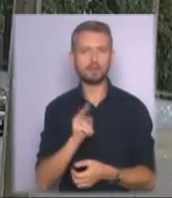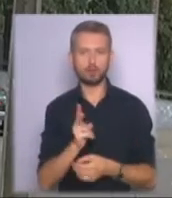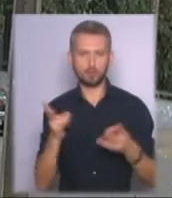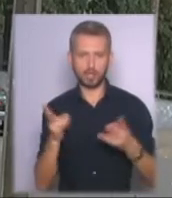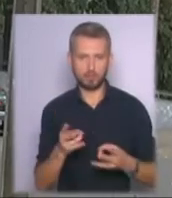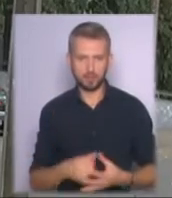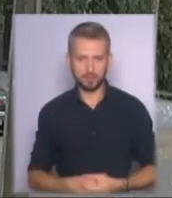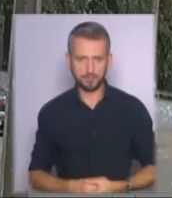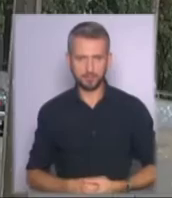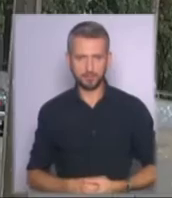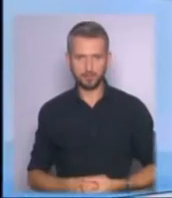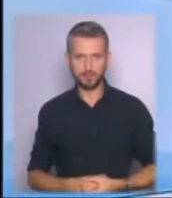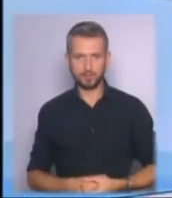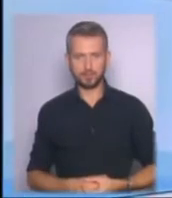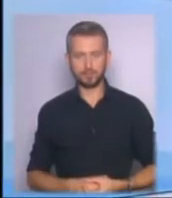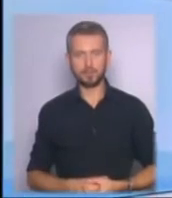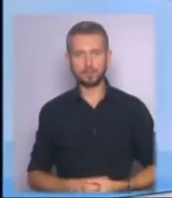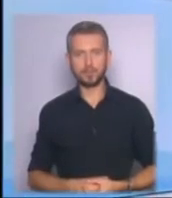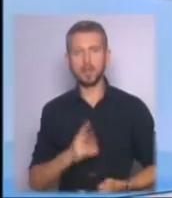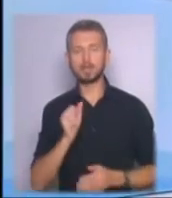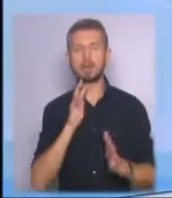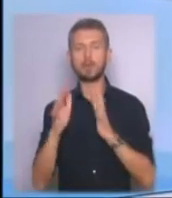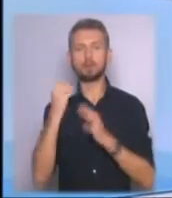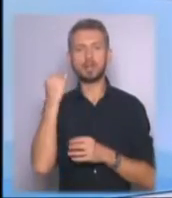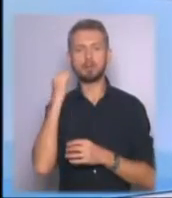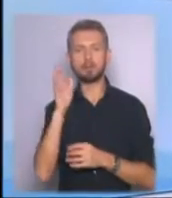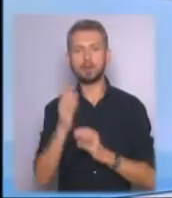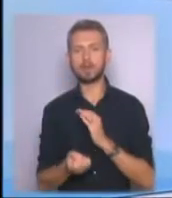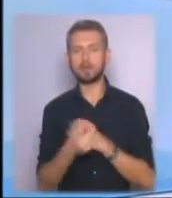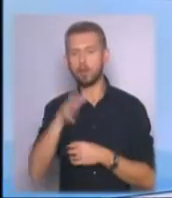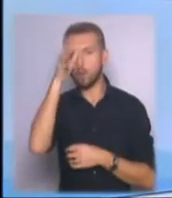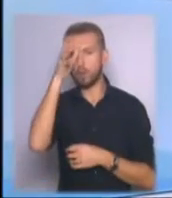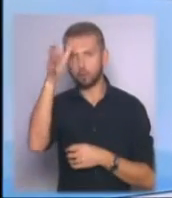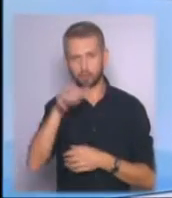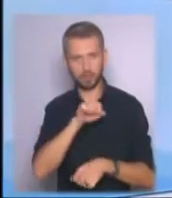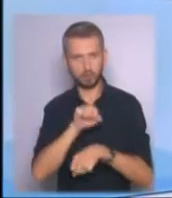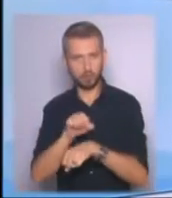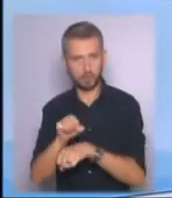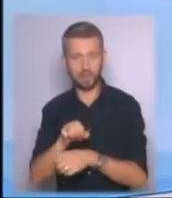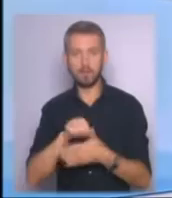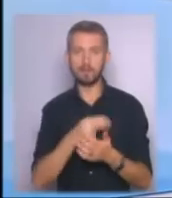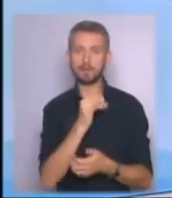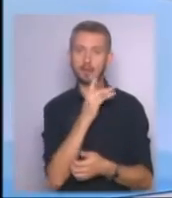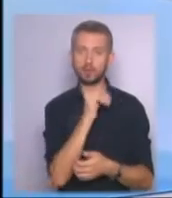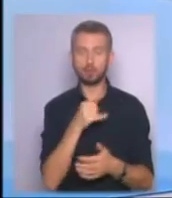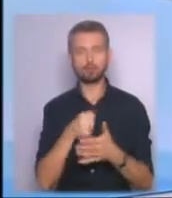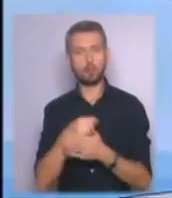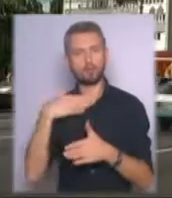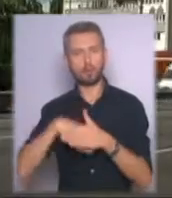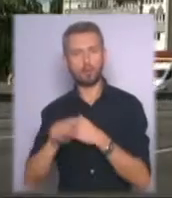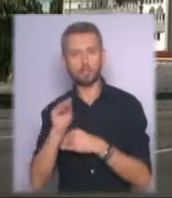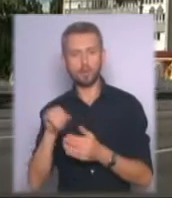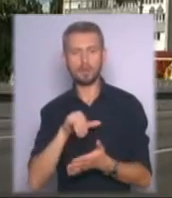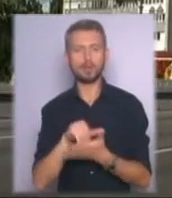Кокотов, телеканал Київ. На проспекті Перемоги з'являться розумні зупинки. Від цирку до станції метро Житомирська встановлять 10